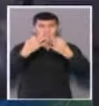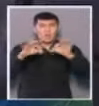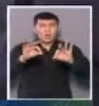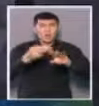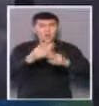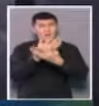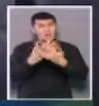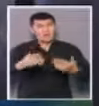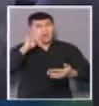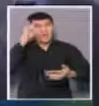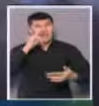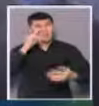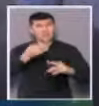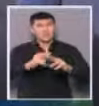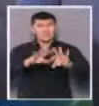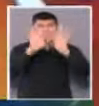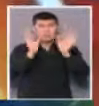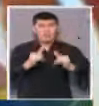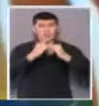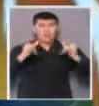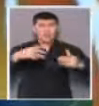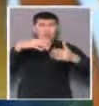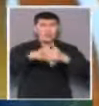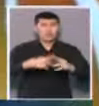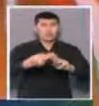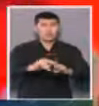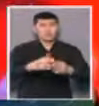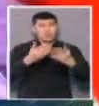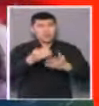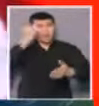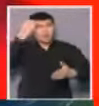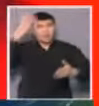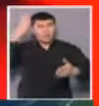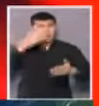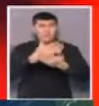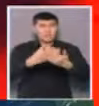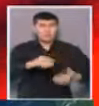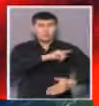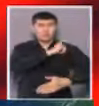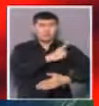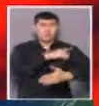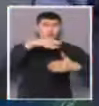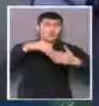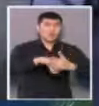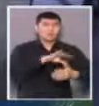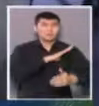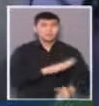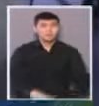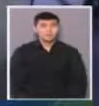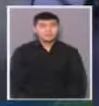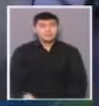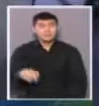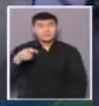кезінде де қазақ елі мәртебесін биіктетуге бар ынта, ықылас, білім, парасат, күш жігерін түгел сарқа жұмсады.